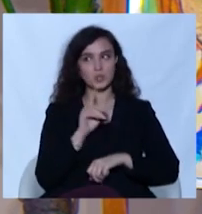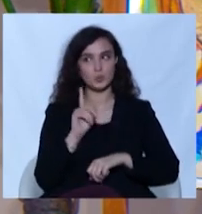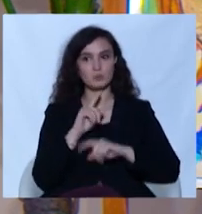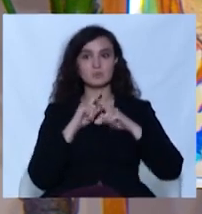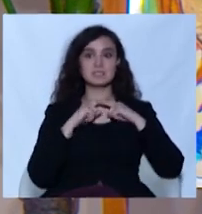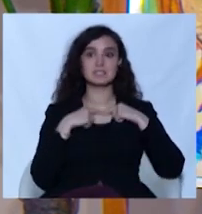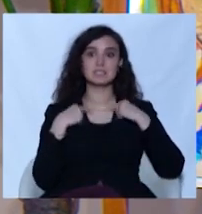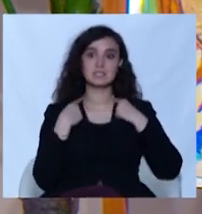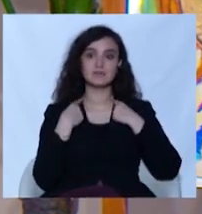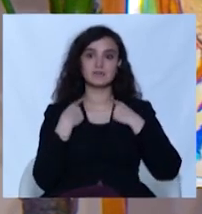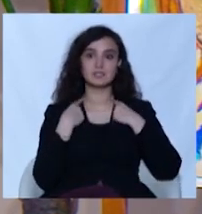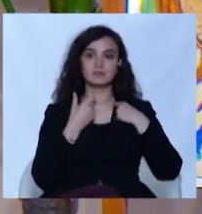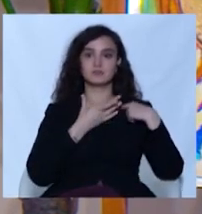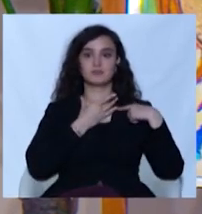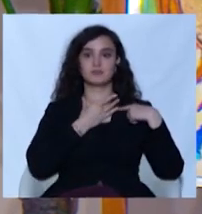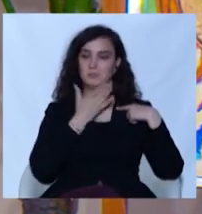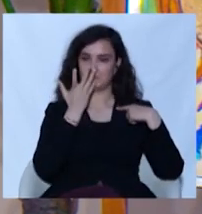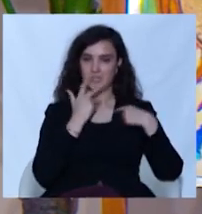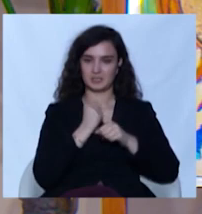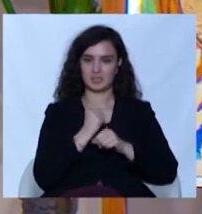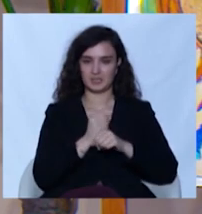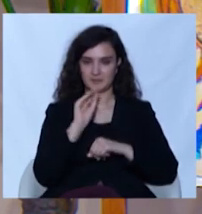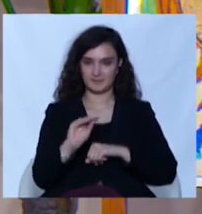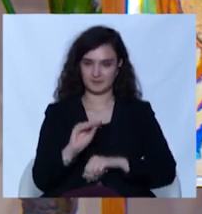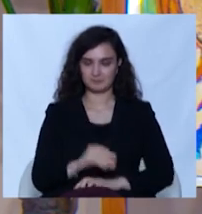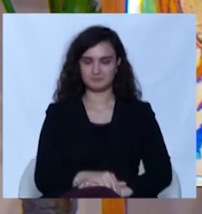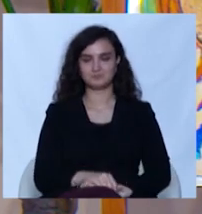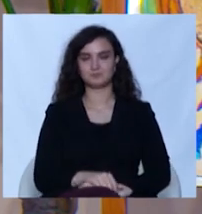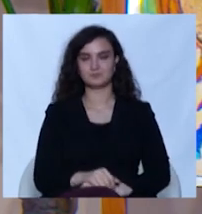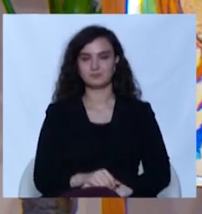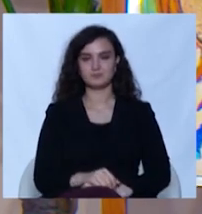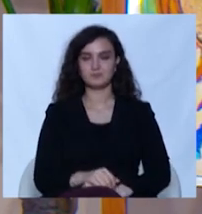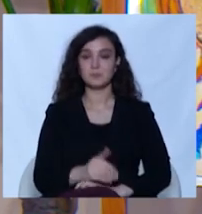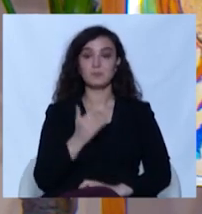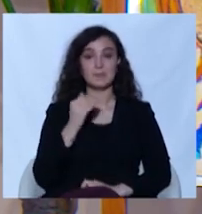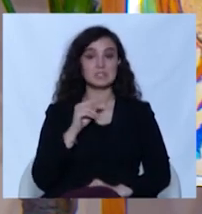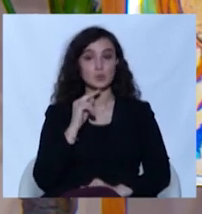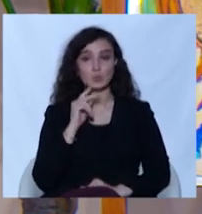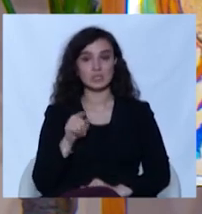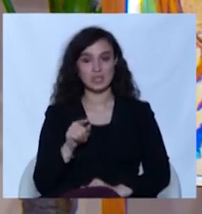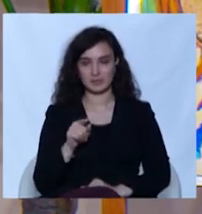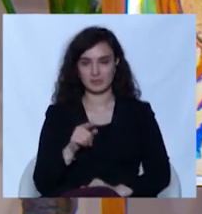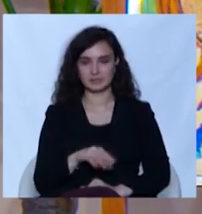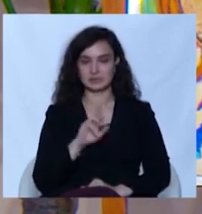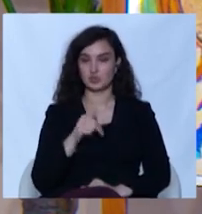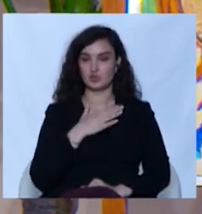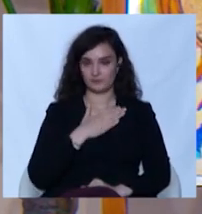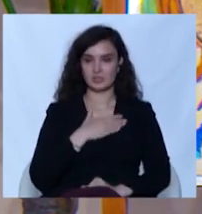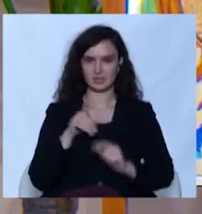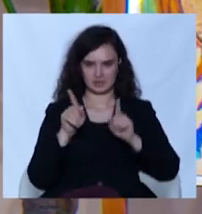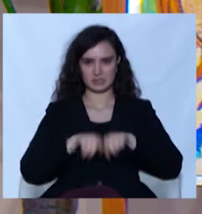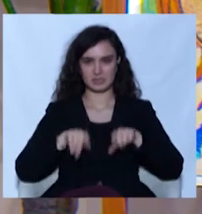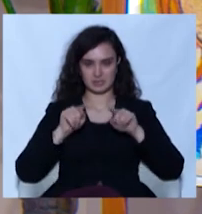მძივი. ხედავთ, აქ გააკეთებინა ფერადი. ანუ აქ მისი ყურადღება და ჩვენიც